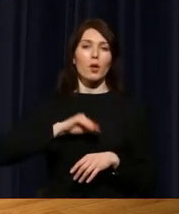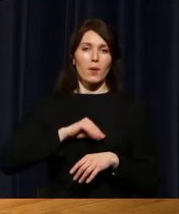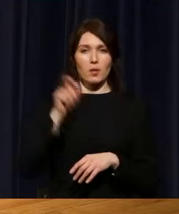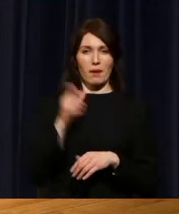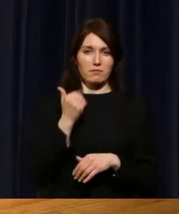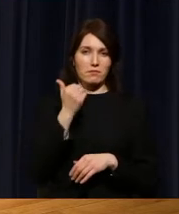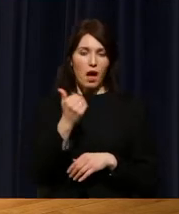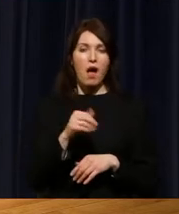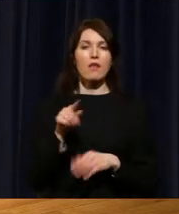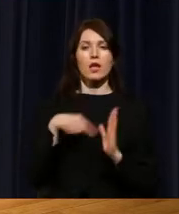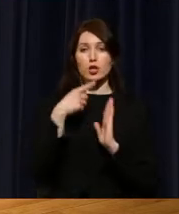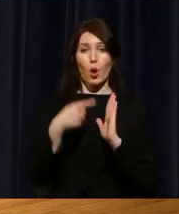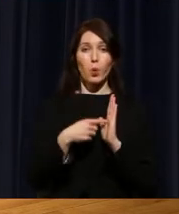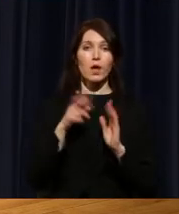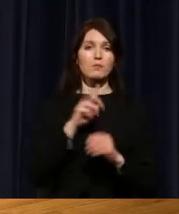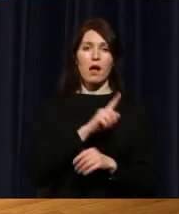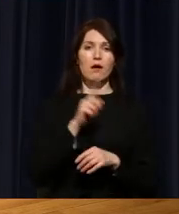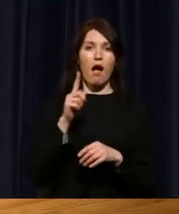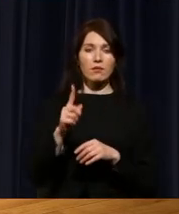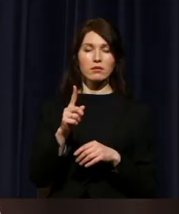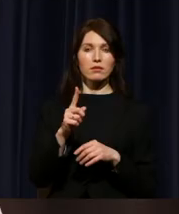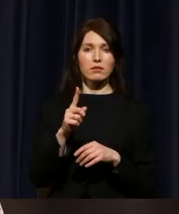ir tāds jautājums, kas droši vien jau katram,